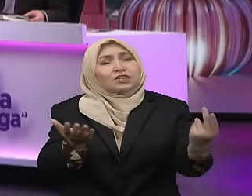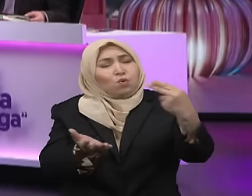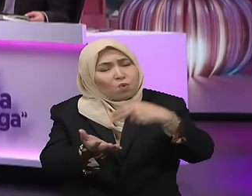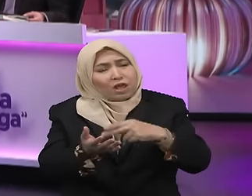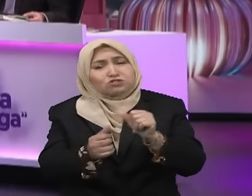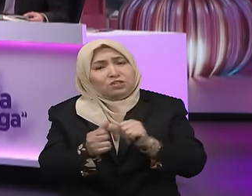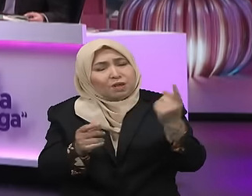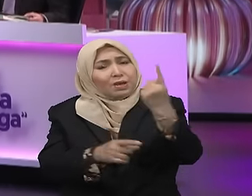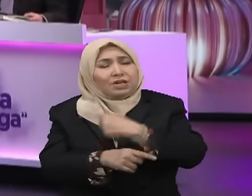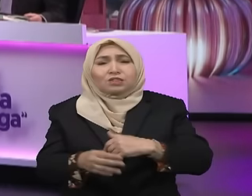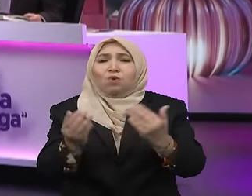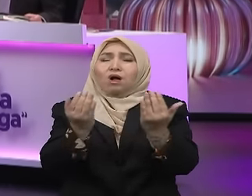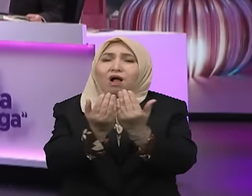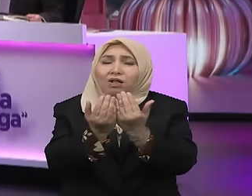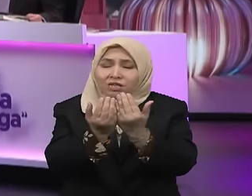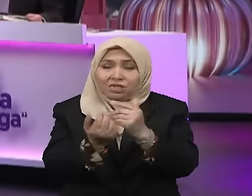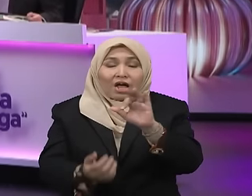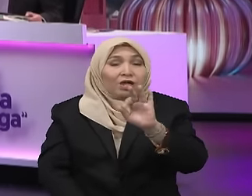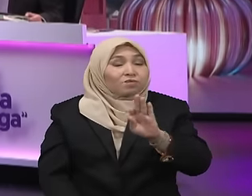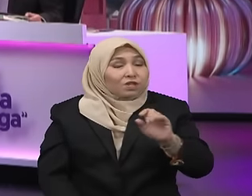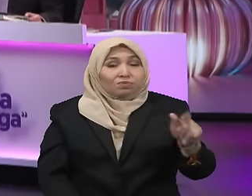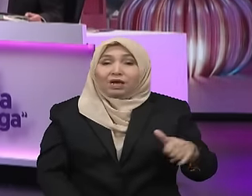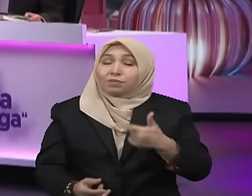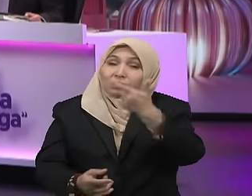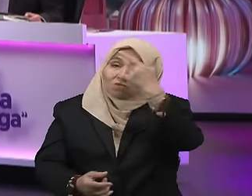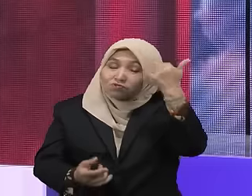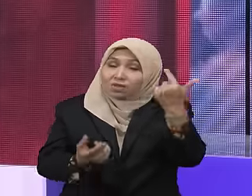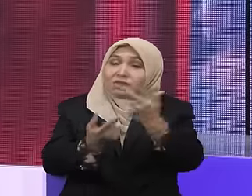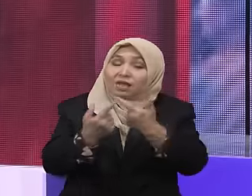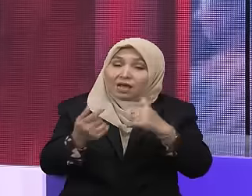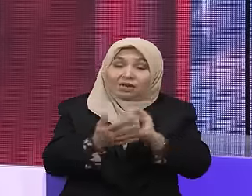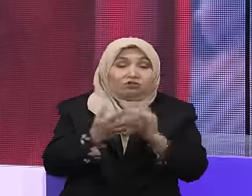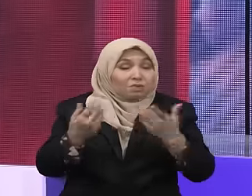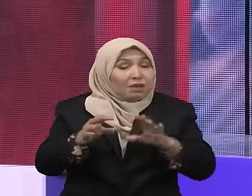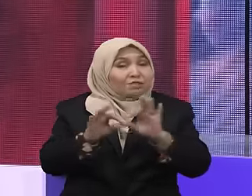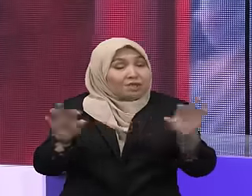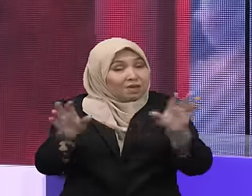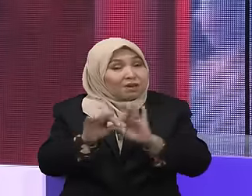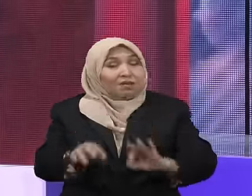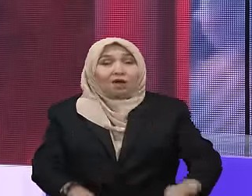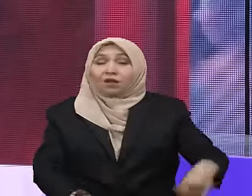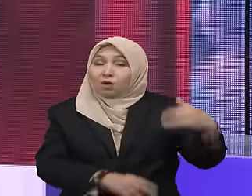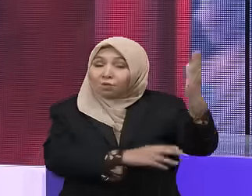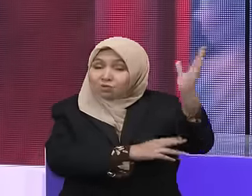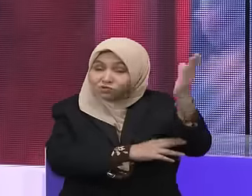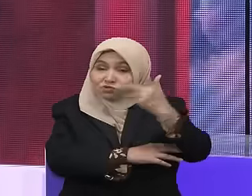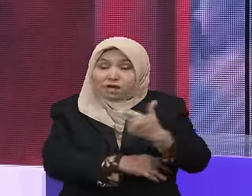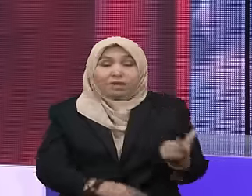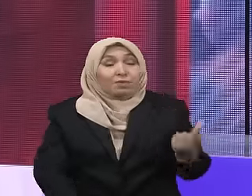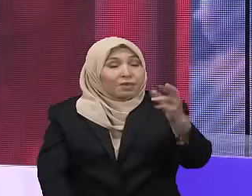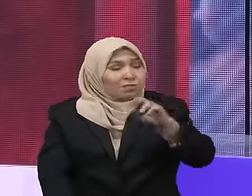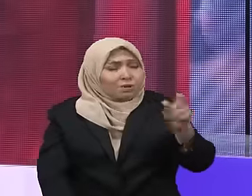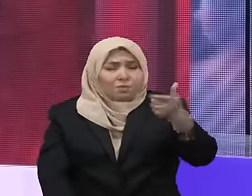hari kan dalam doa iftitah kita. Kesan daripada selepas ayat-ayat hujah Nabi Ibrahim, maksudnya